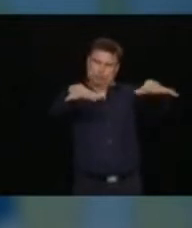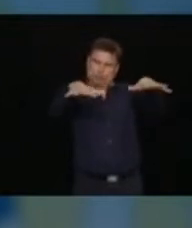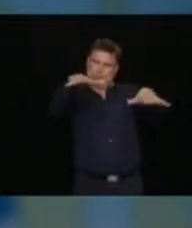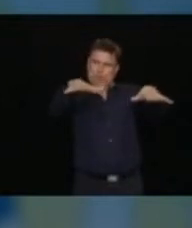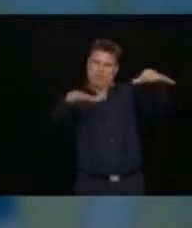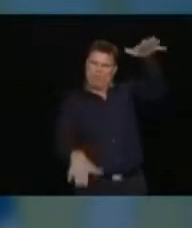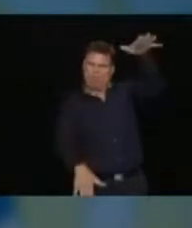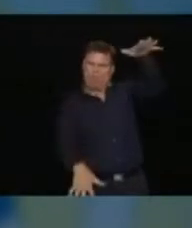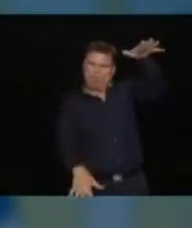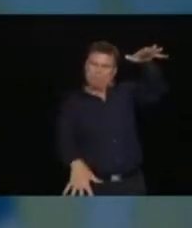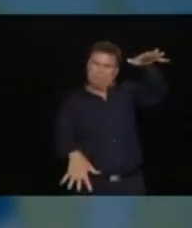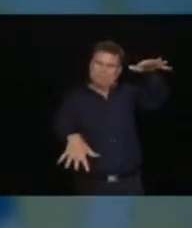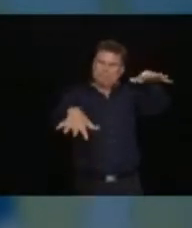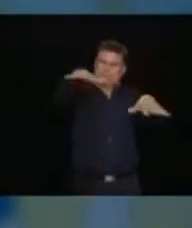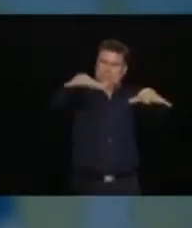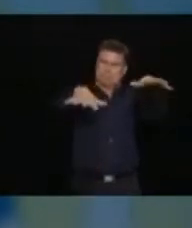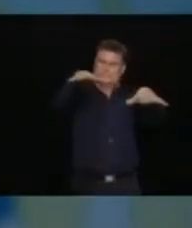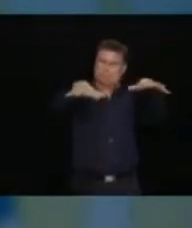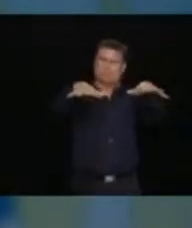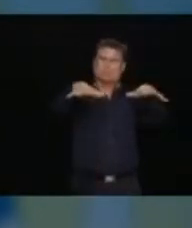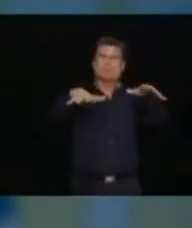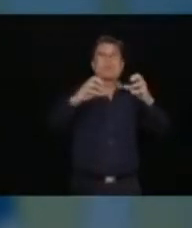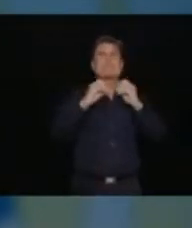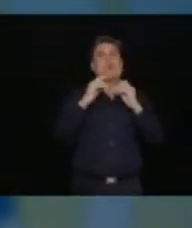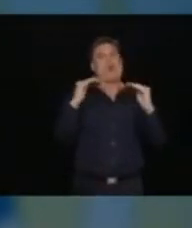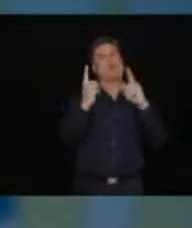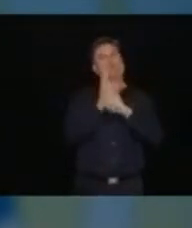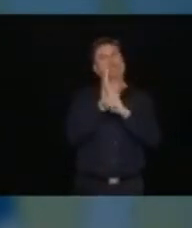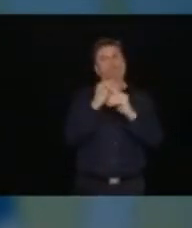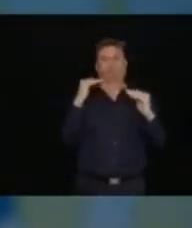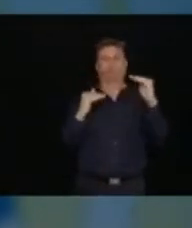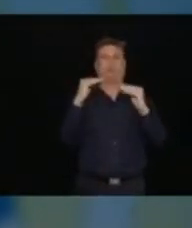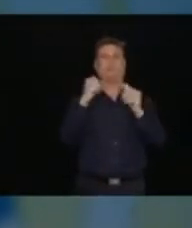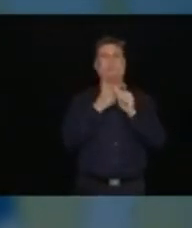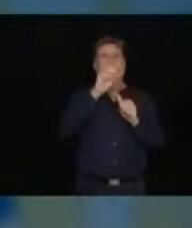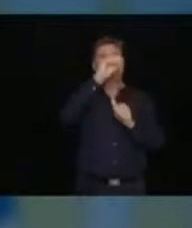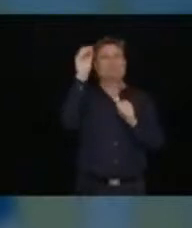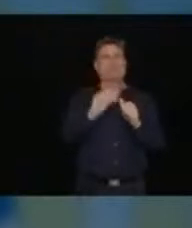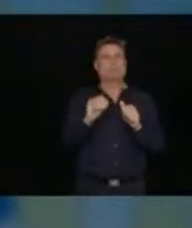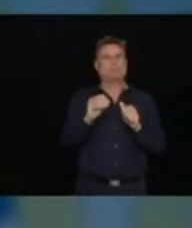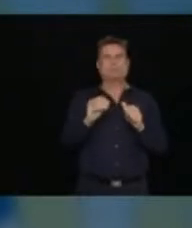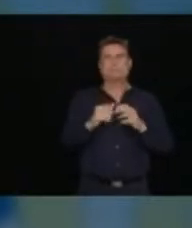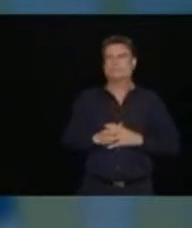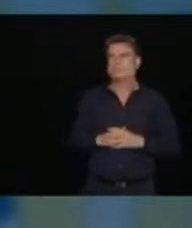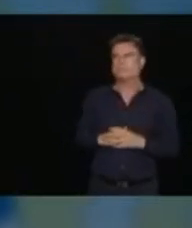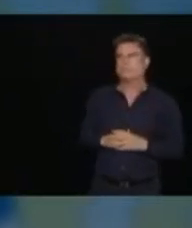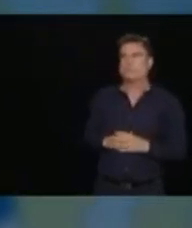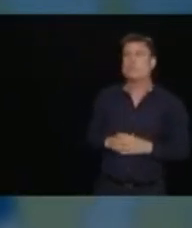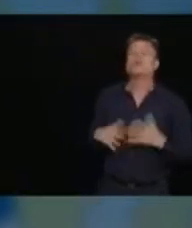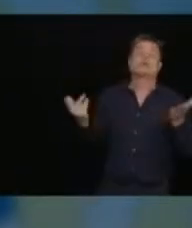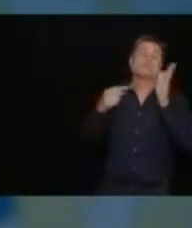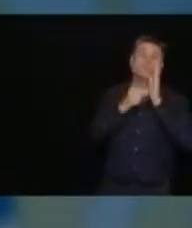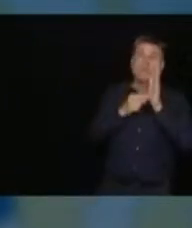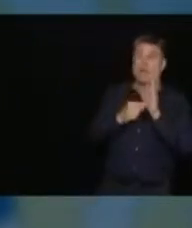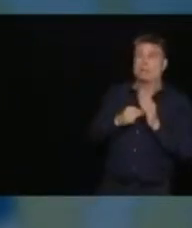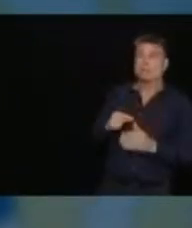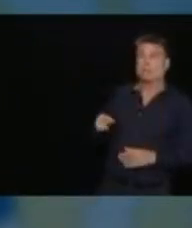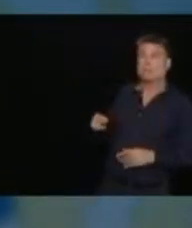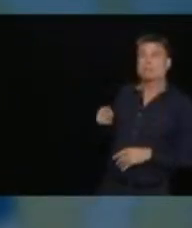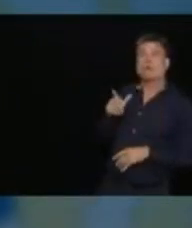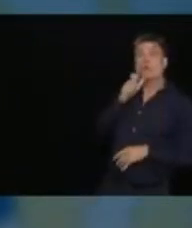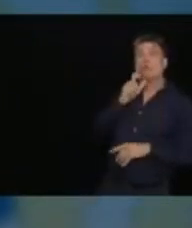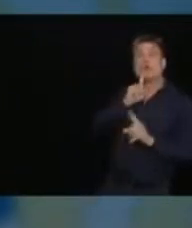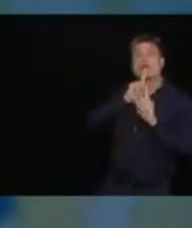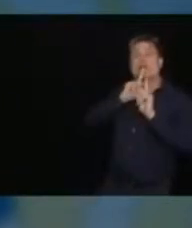个呢，第3列呢是2016年的这个加拿大统计局的数字，那么白人是65%，我们华裔